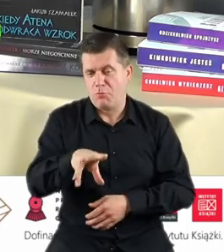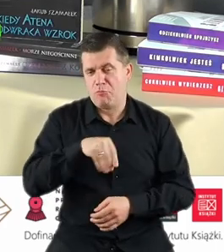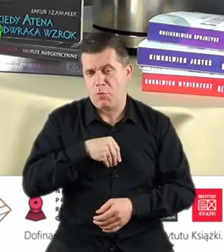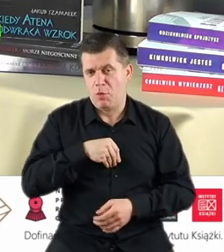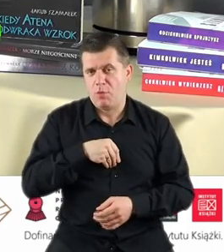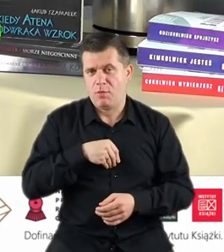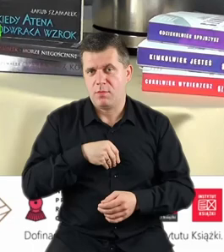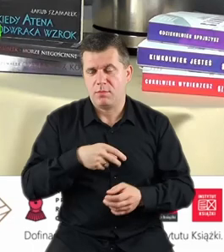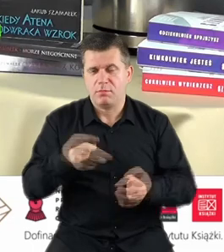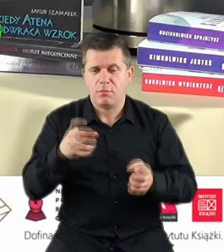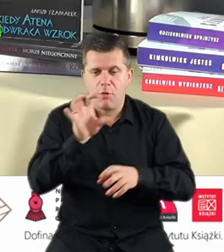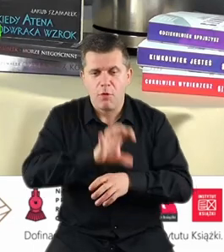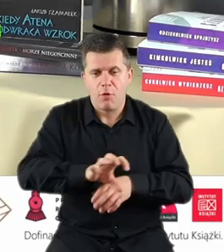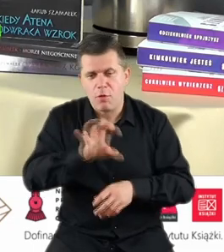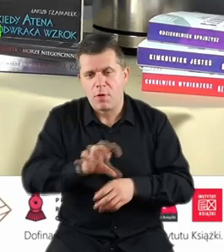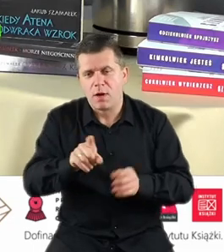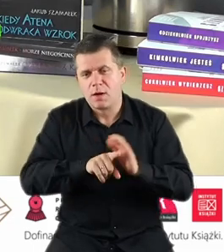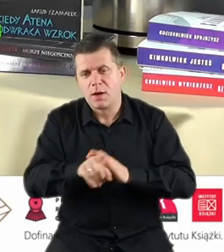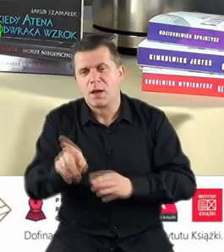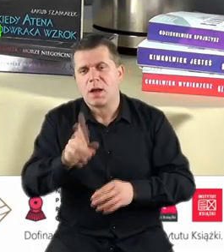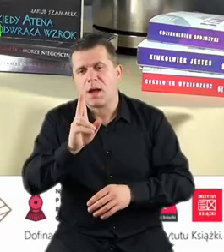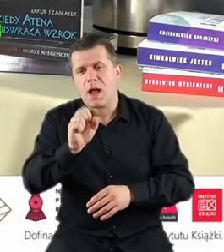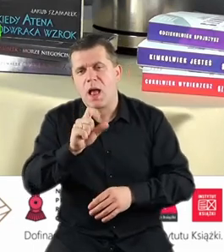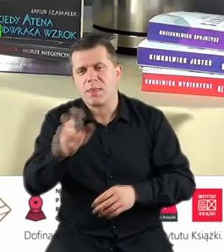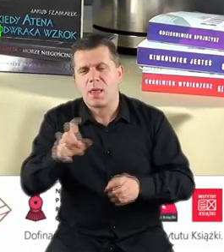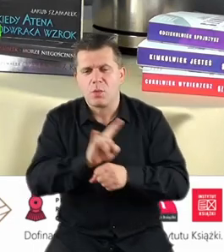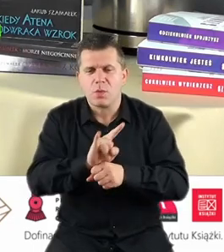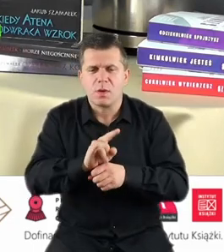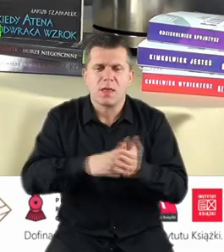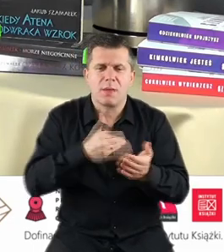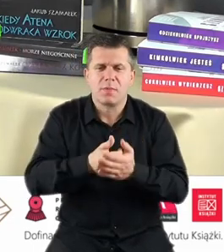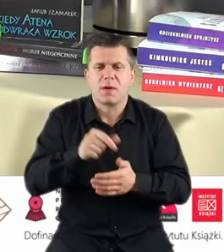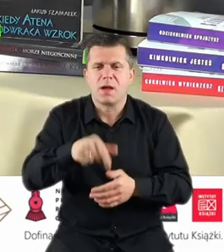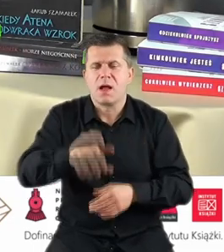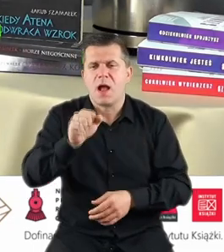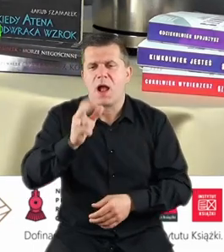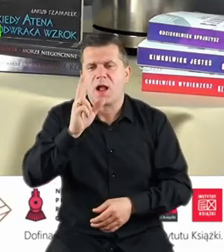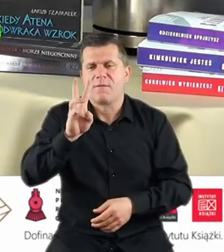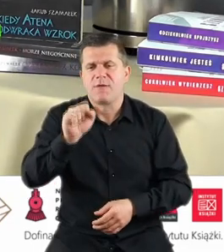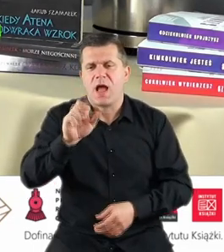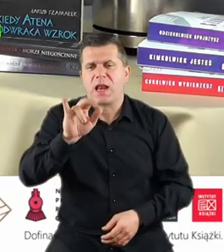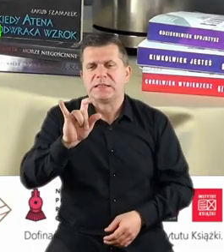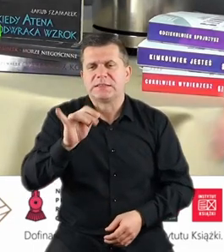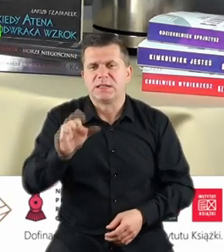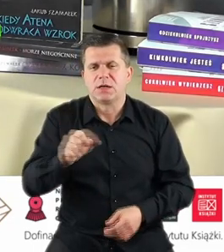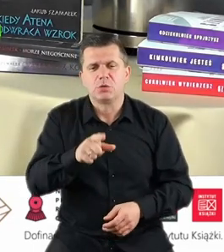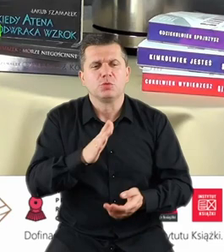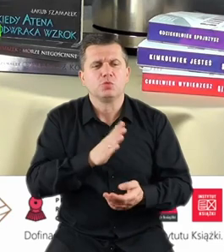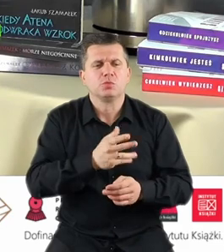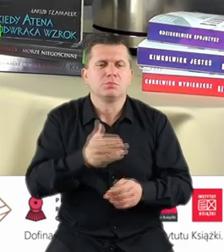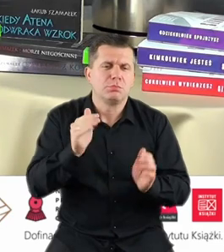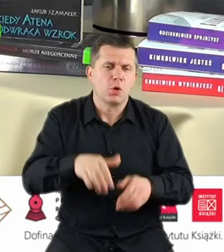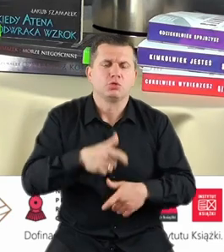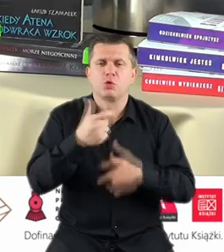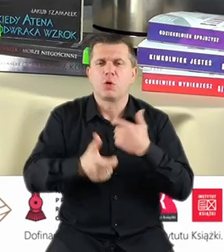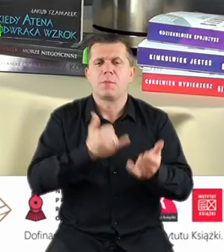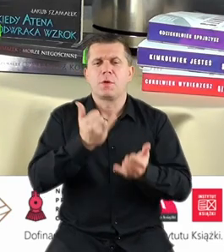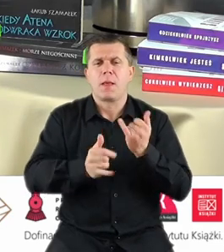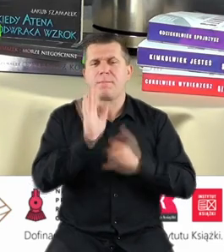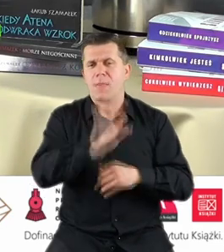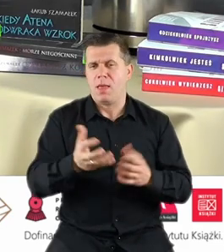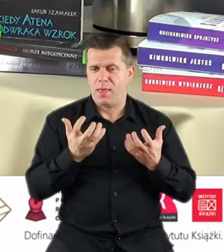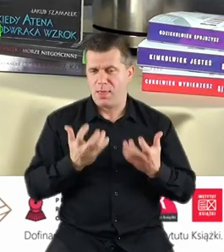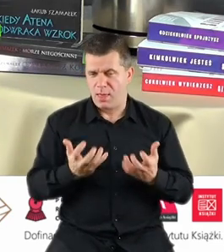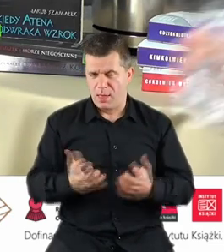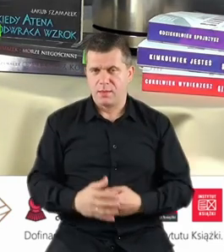sobie wejść na kanał na temat akwarystyki, powiedzmy. Ale to było czysto opcjonalne i to było coś, co można było robić, jeżeli się